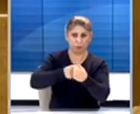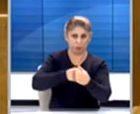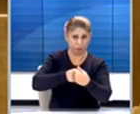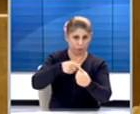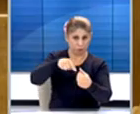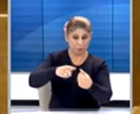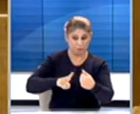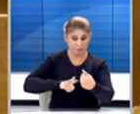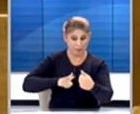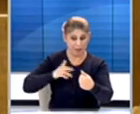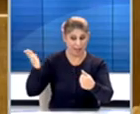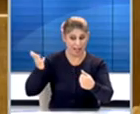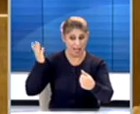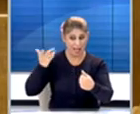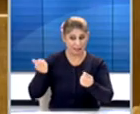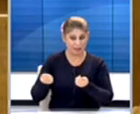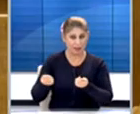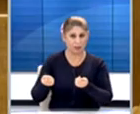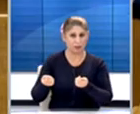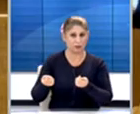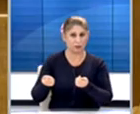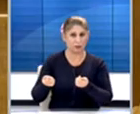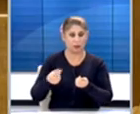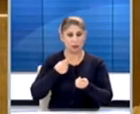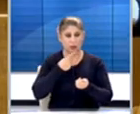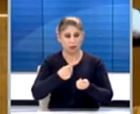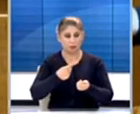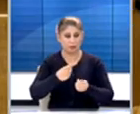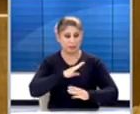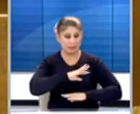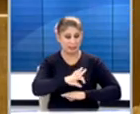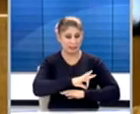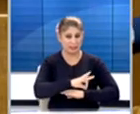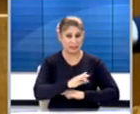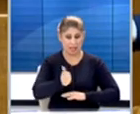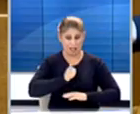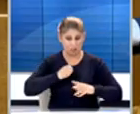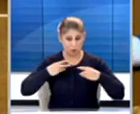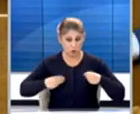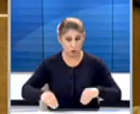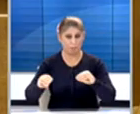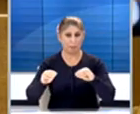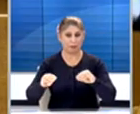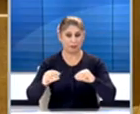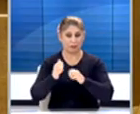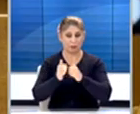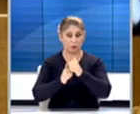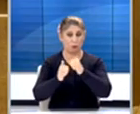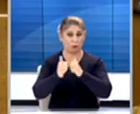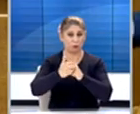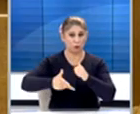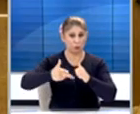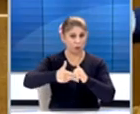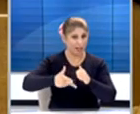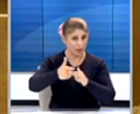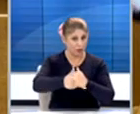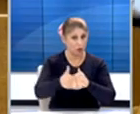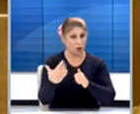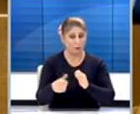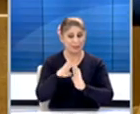Κάτι να κάνετε. Να αποκηρύξετε τη στρατηγική σας για ιδιωτικοποίηση της υποδομής του σιδηροδρόμου, τον οποίο